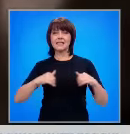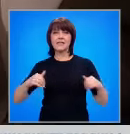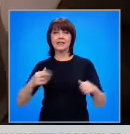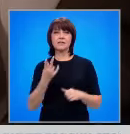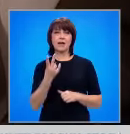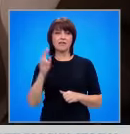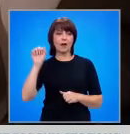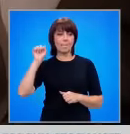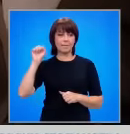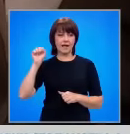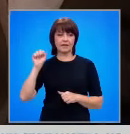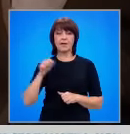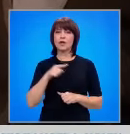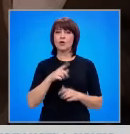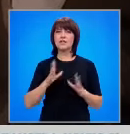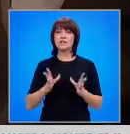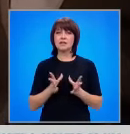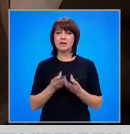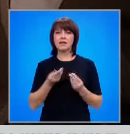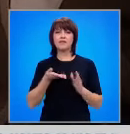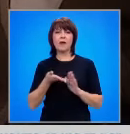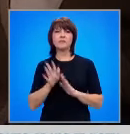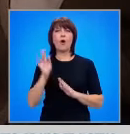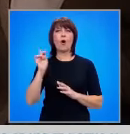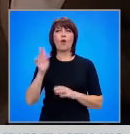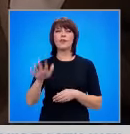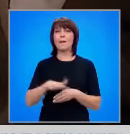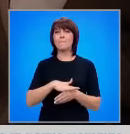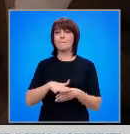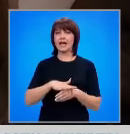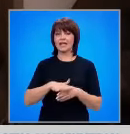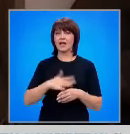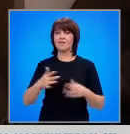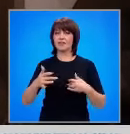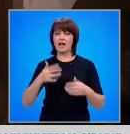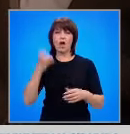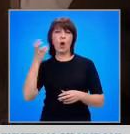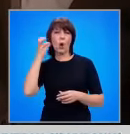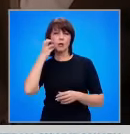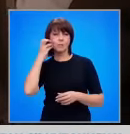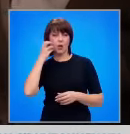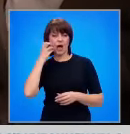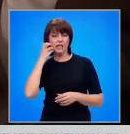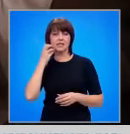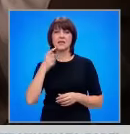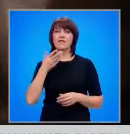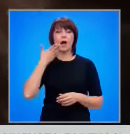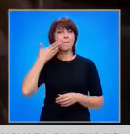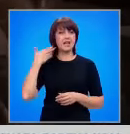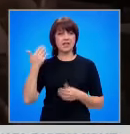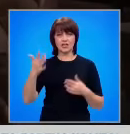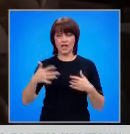партии. Дебютира в Перник, откъдето поема към сцените на Сатиричния театър, Бургаския драматичен театър, Младежкия